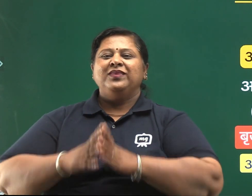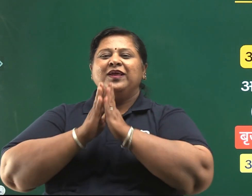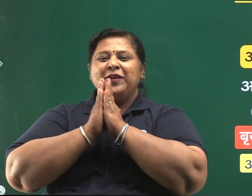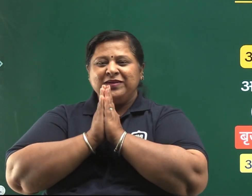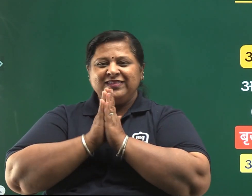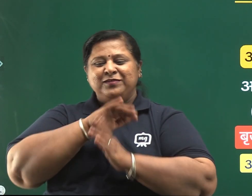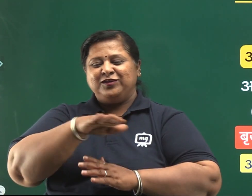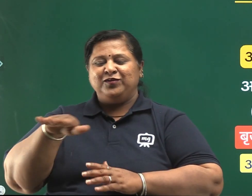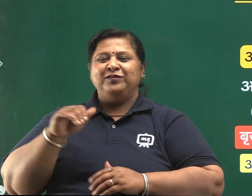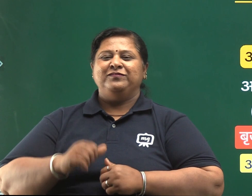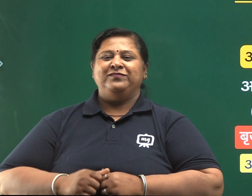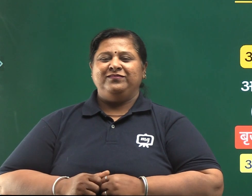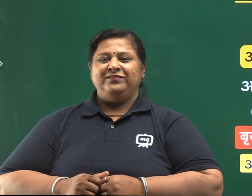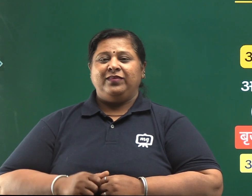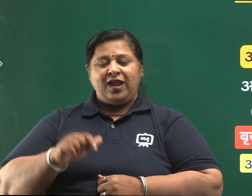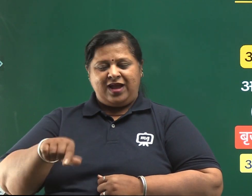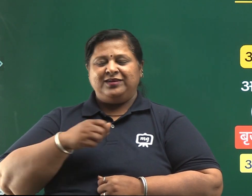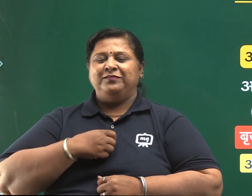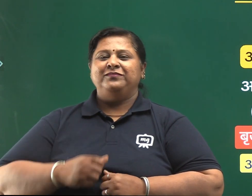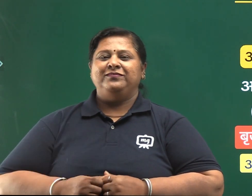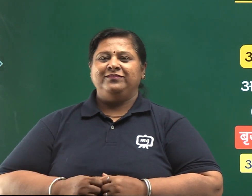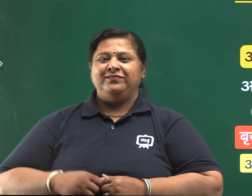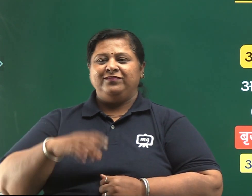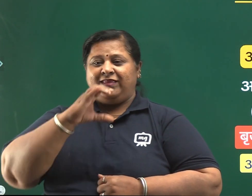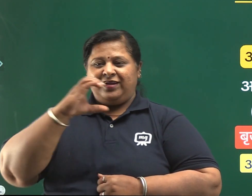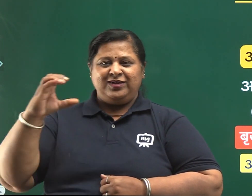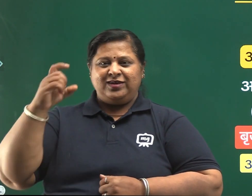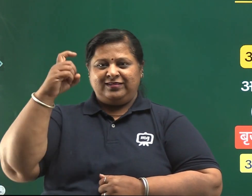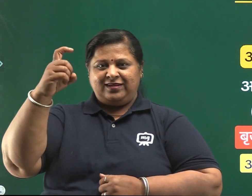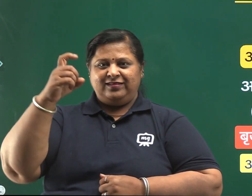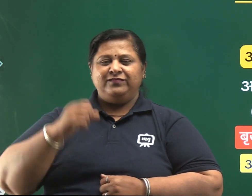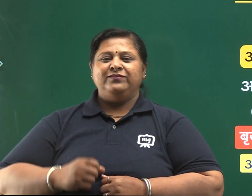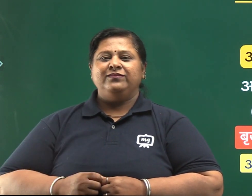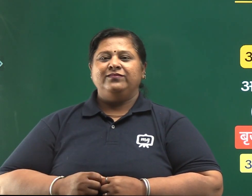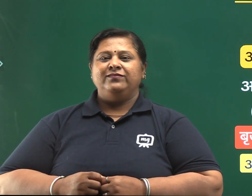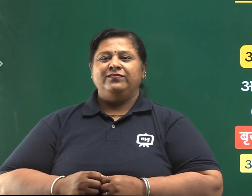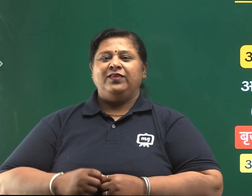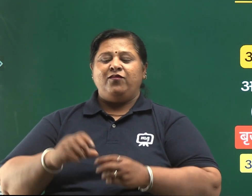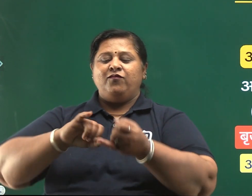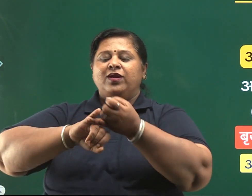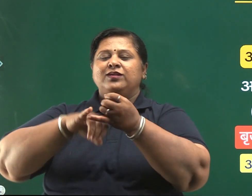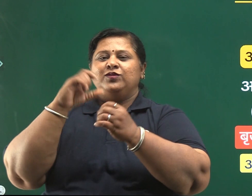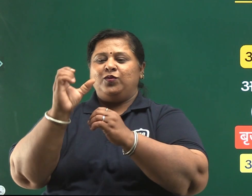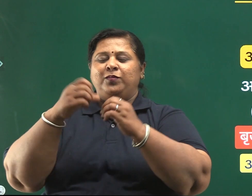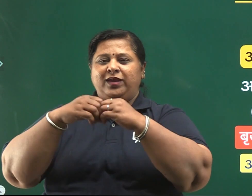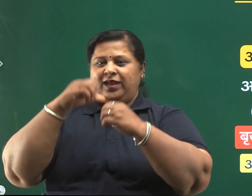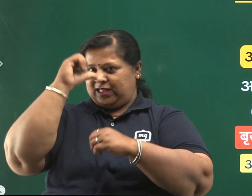नमस्ते बच्चों, आज हम कक्षा 7 विषय हिंदी